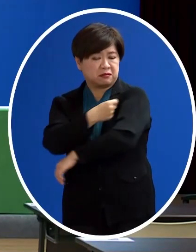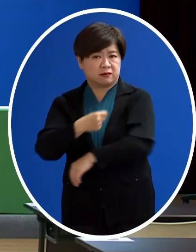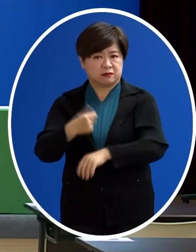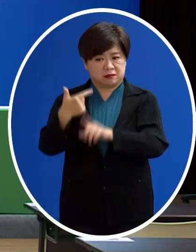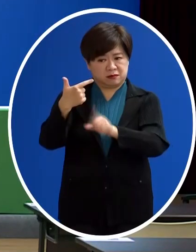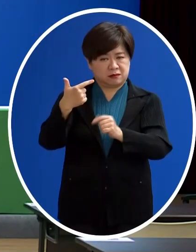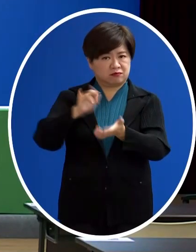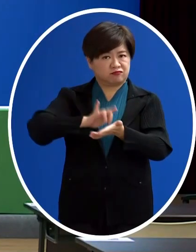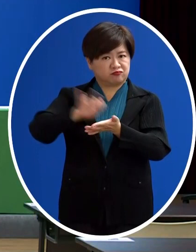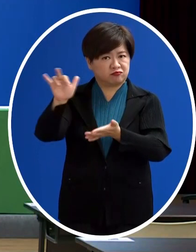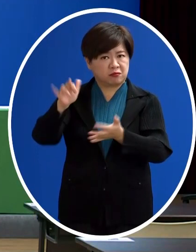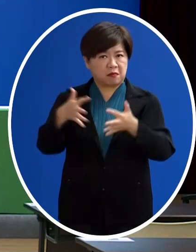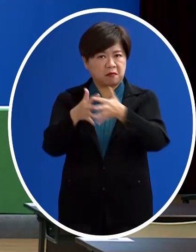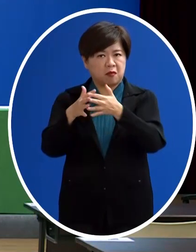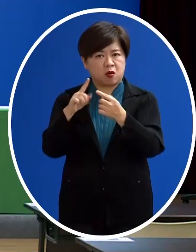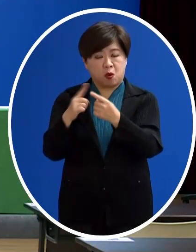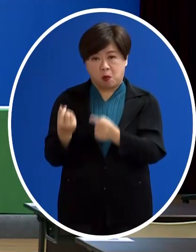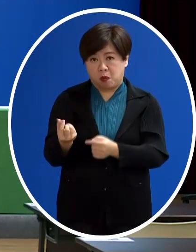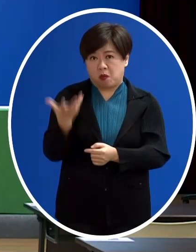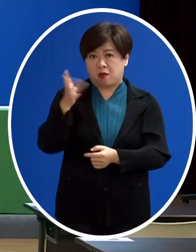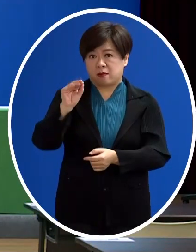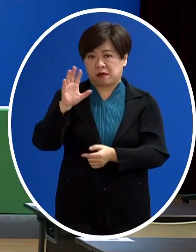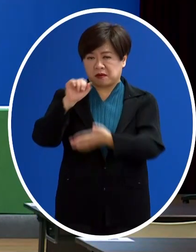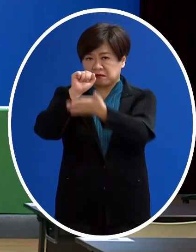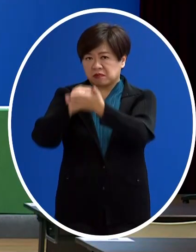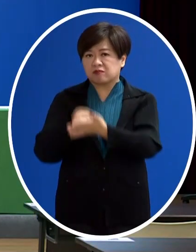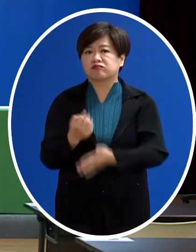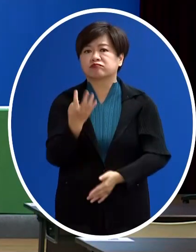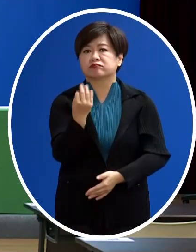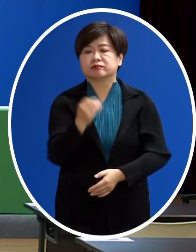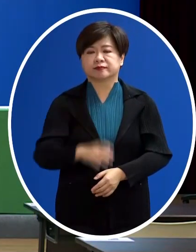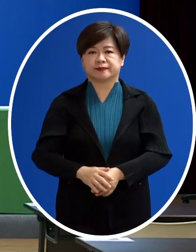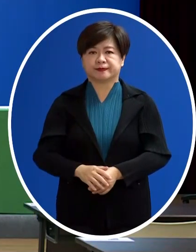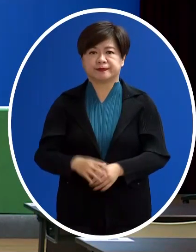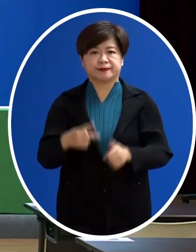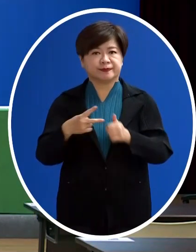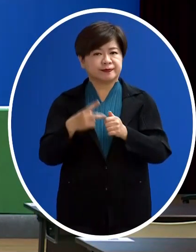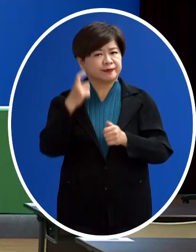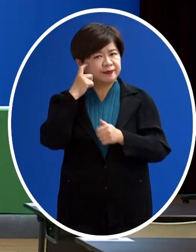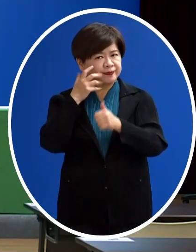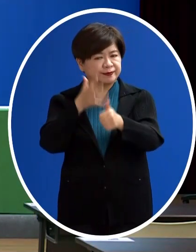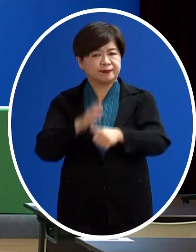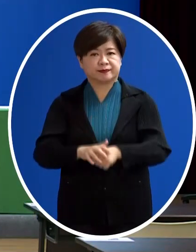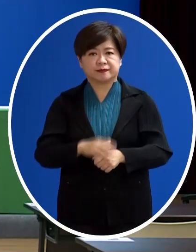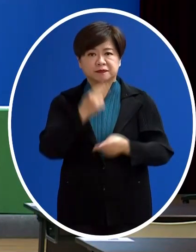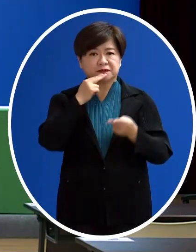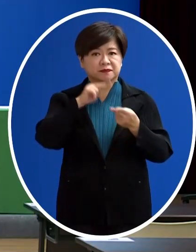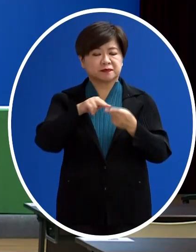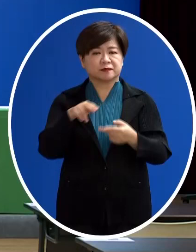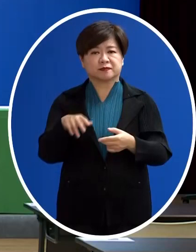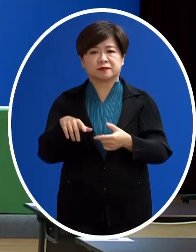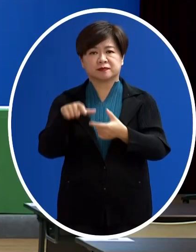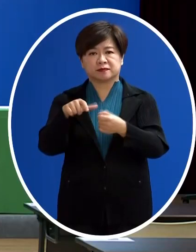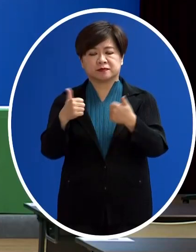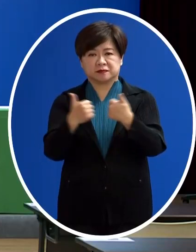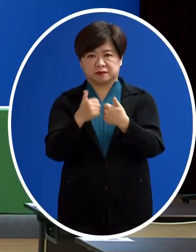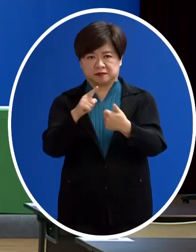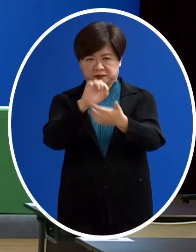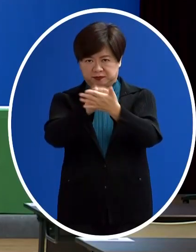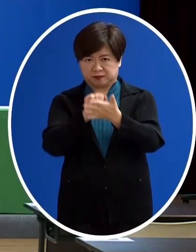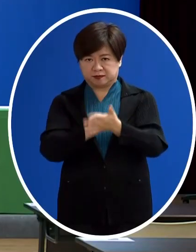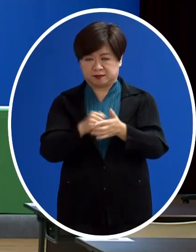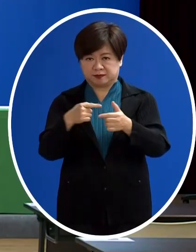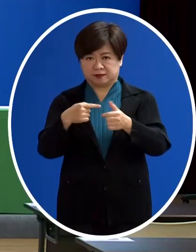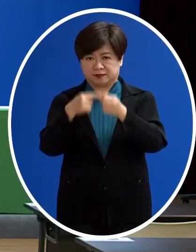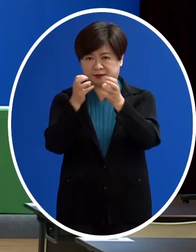境到美国的人数有增加吗？有没有统计的数字？第二个问题想请教一下，邮局工会他们有盘点，第一线